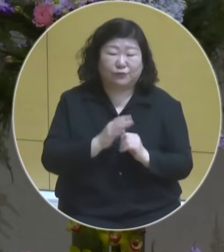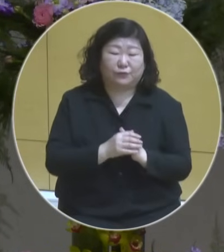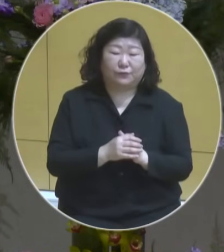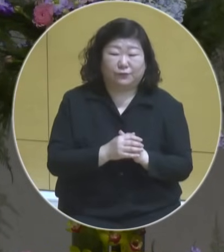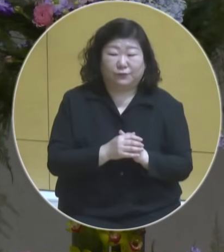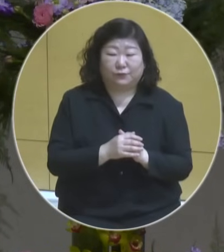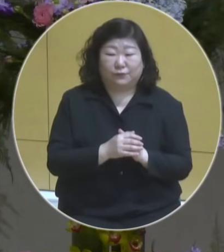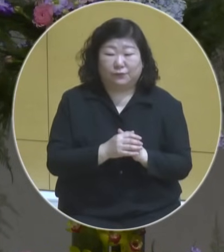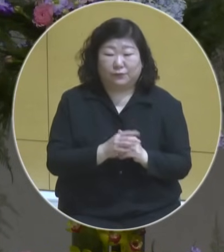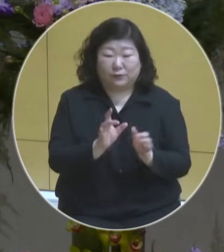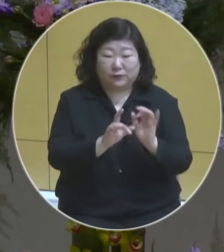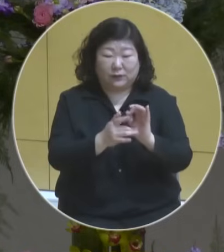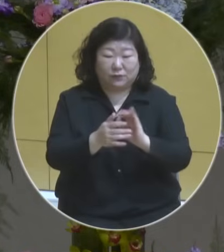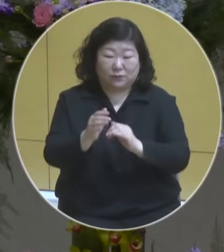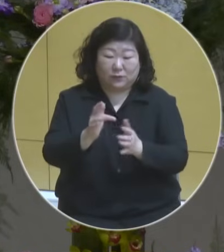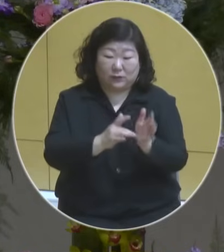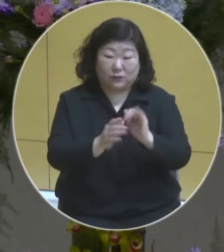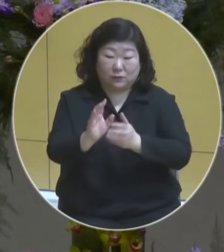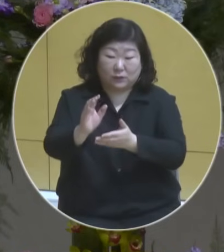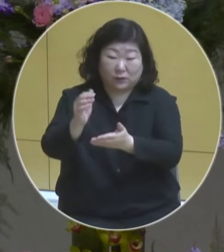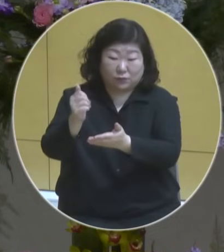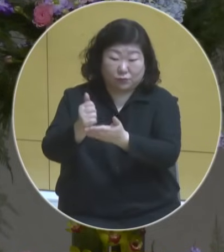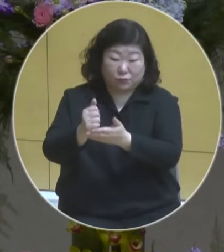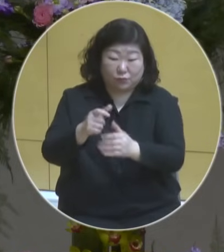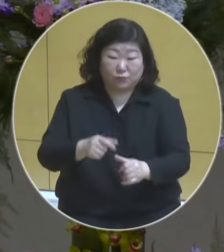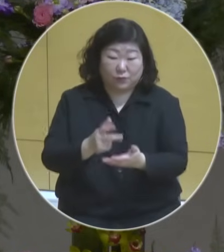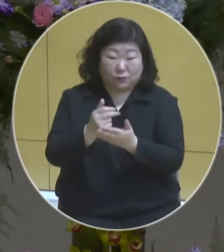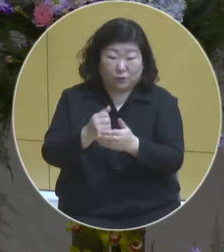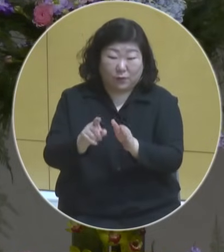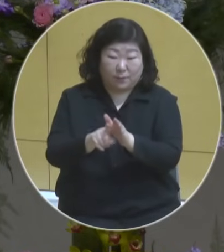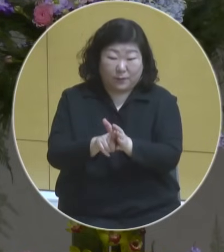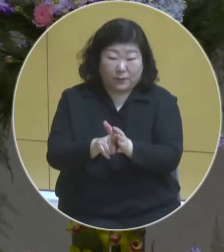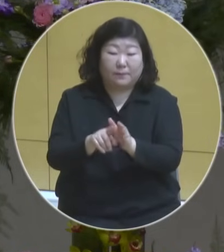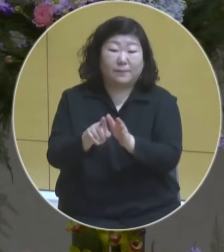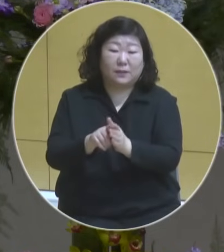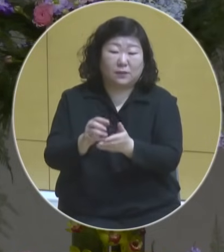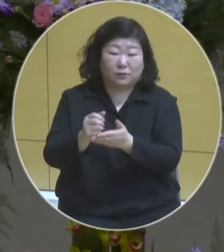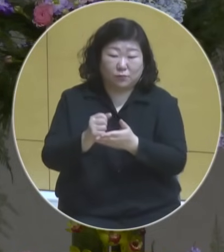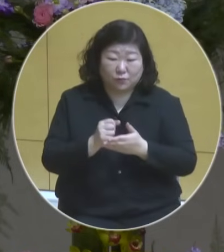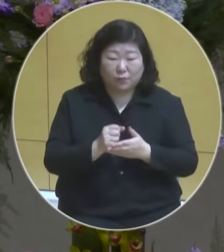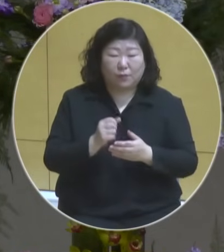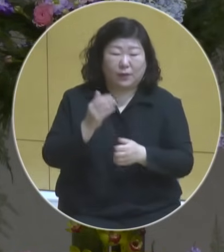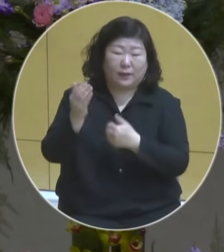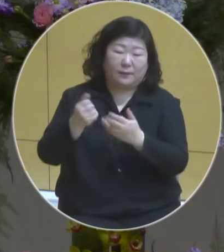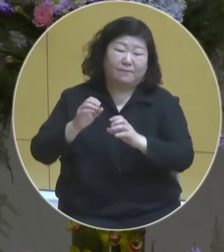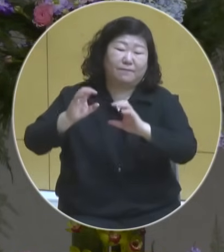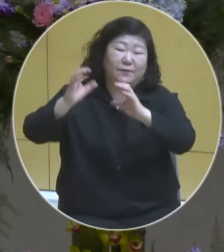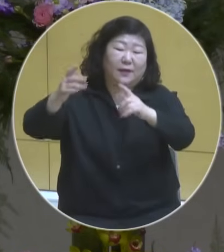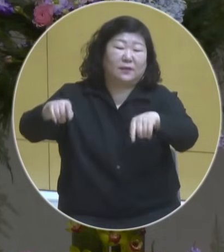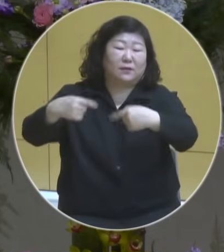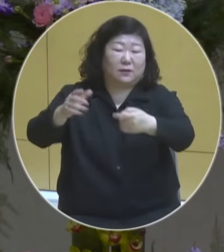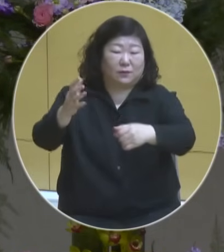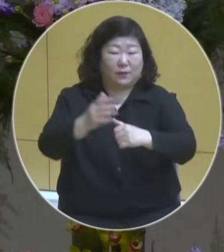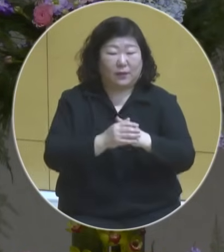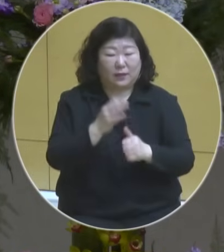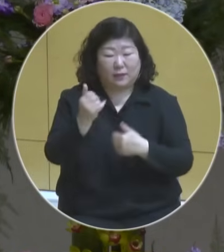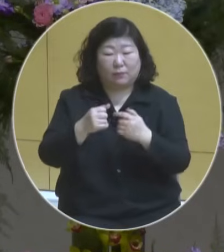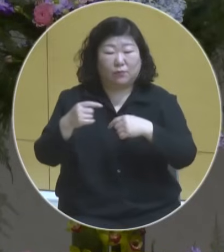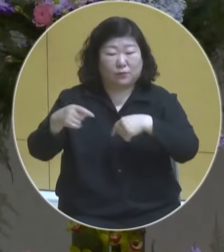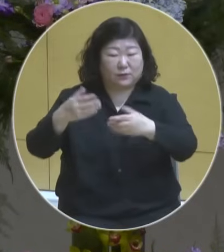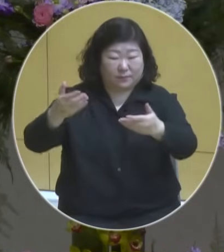그리스도를 우리의 구세주와 주님으로 믿는 그 믿음으로 말미암아 하나님 나라에 들어가게 되는 것입니다 즉 하나님의 통치를 받는